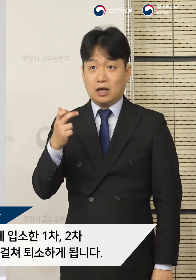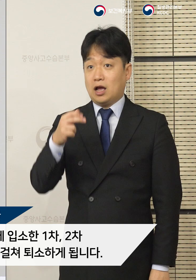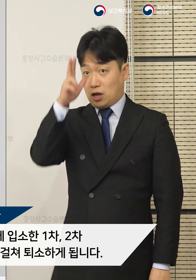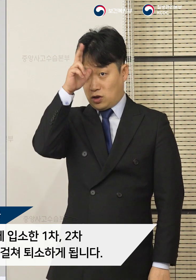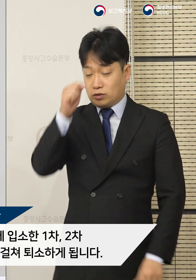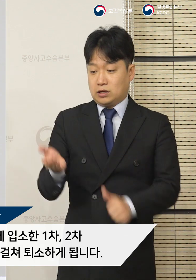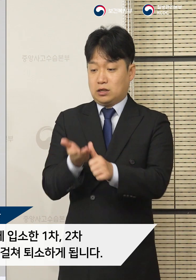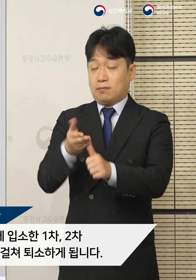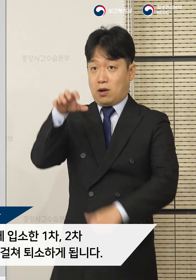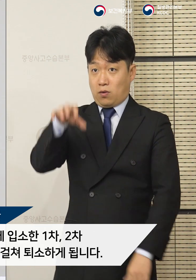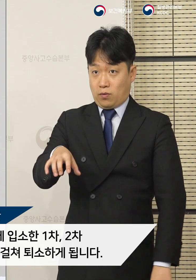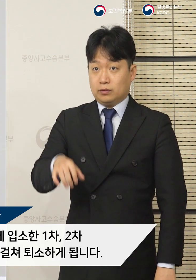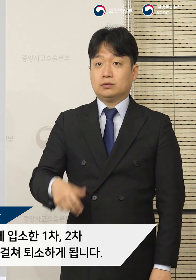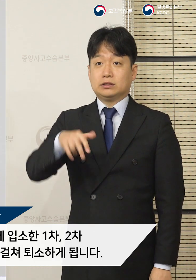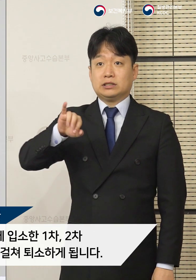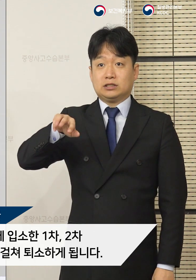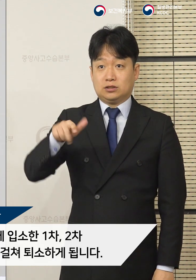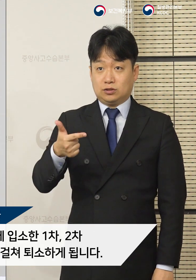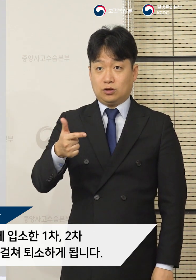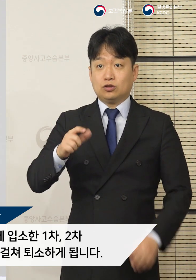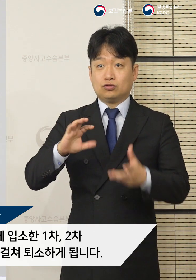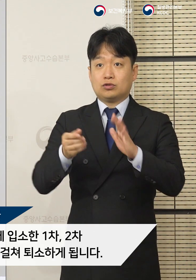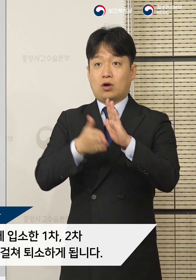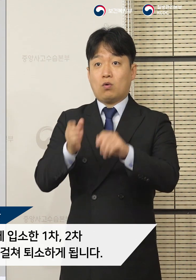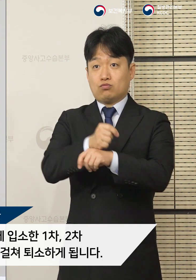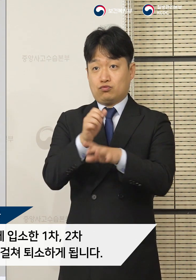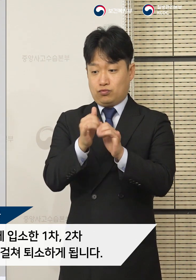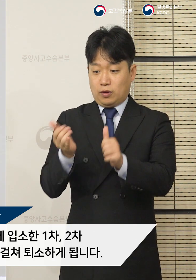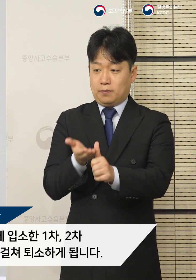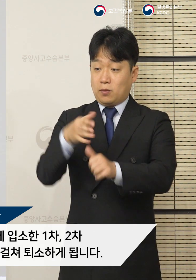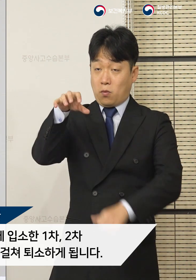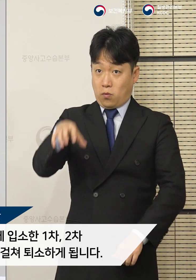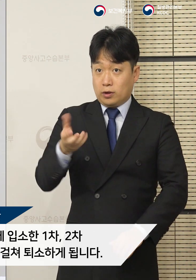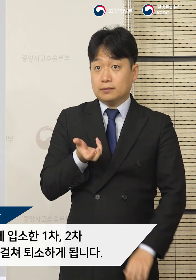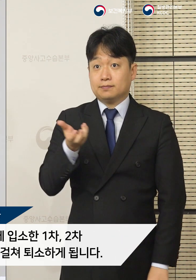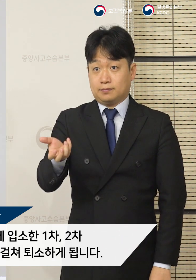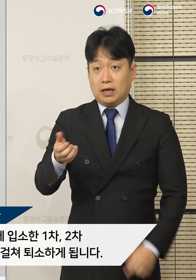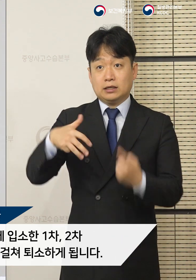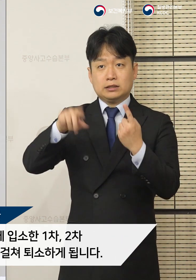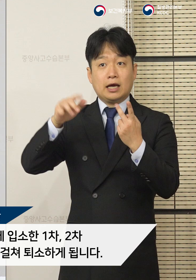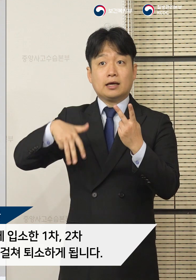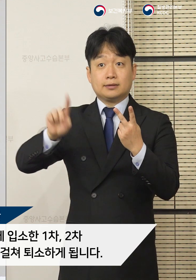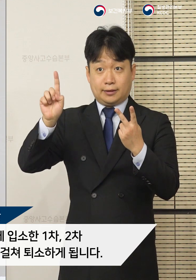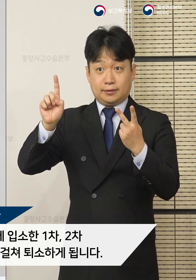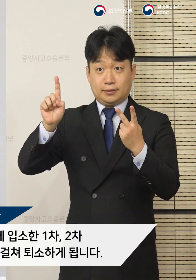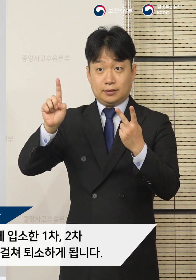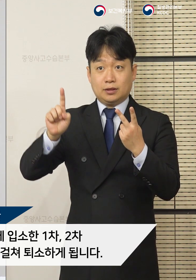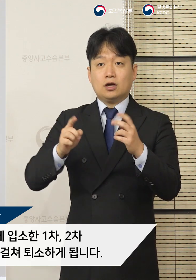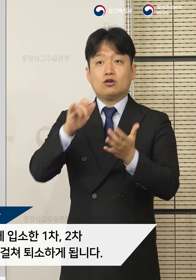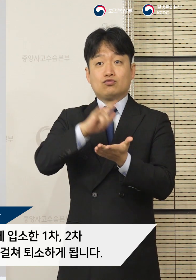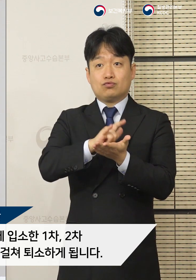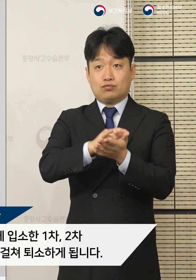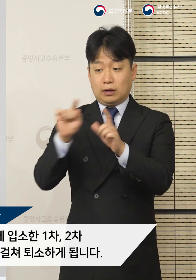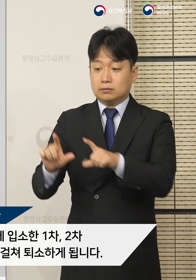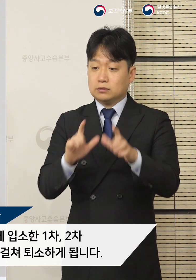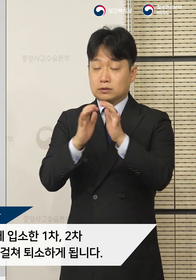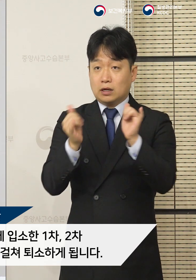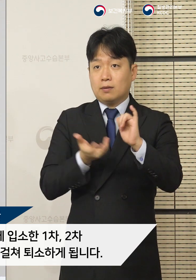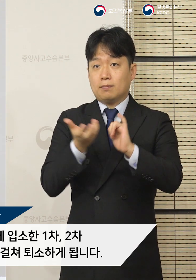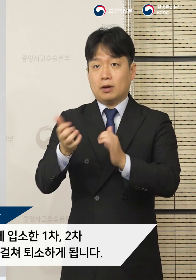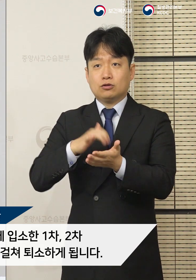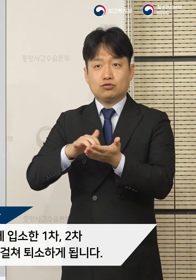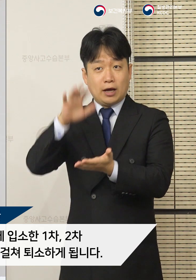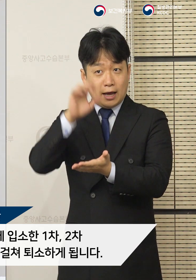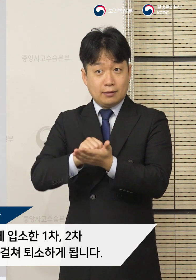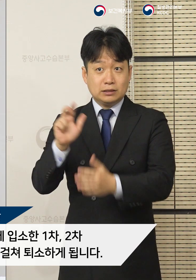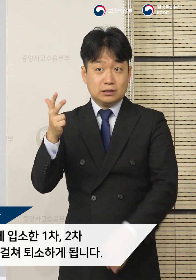아산 경찰인재개발원과 진천 국가공무원 인재개발원에 입소한 1차, 2차 우한 귀국 교민